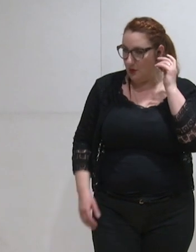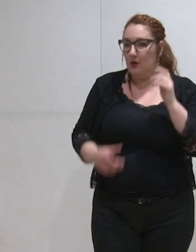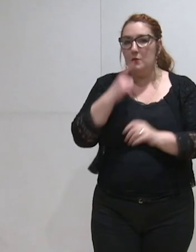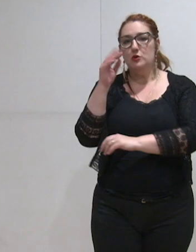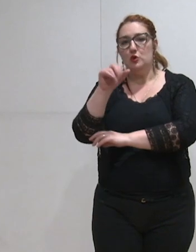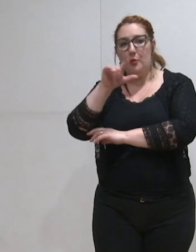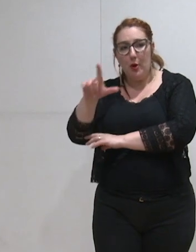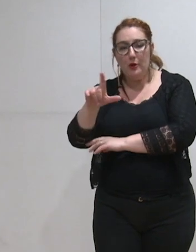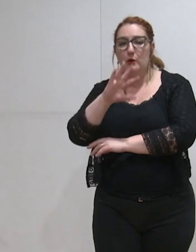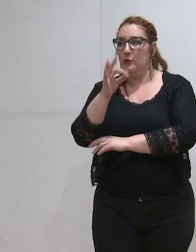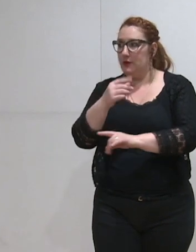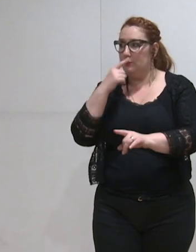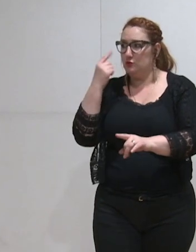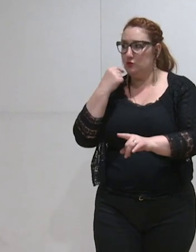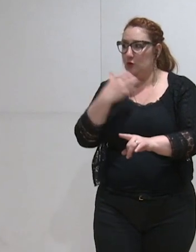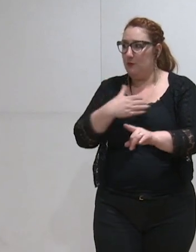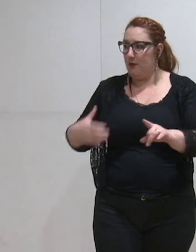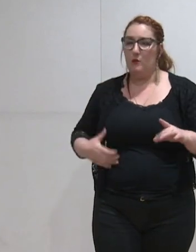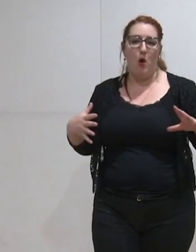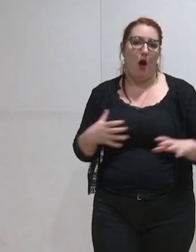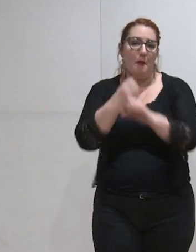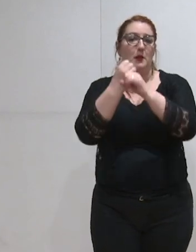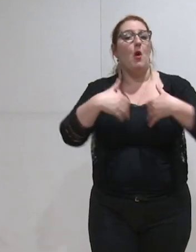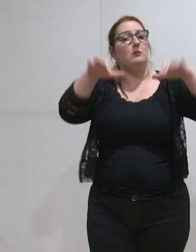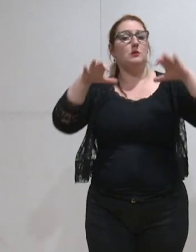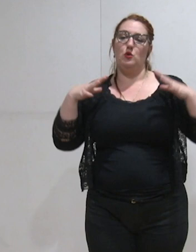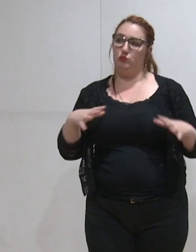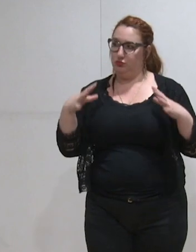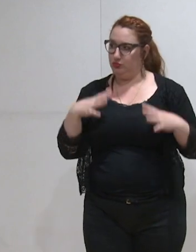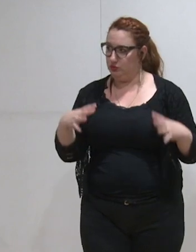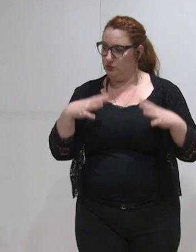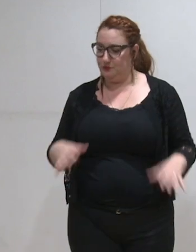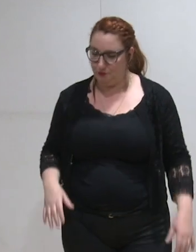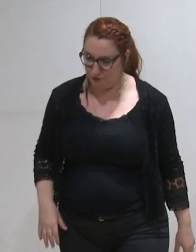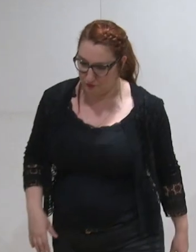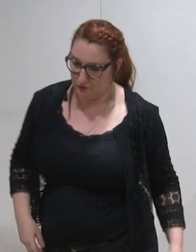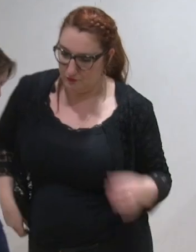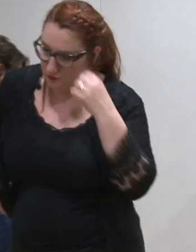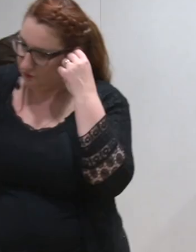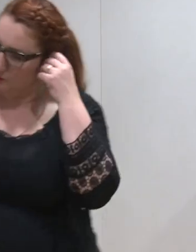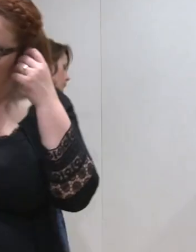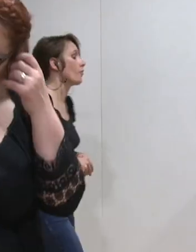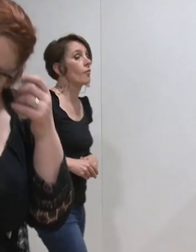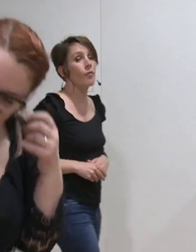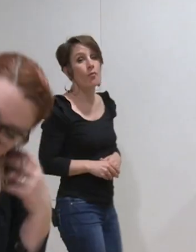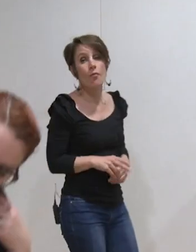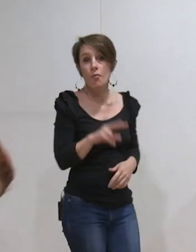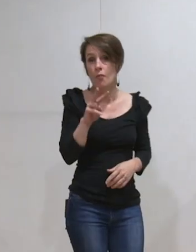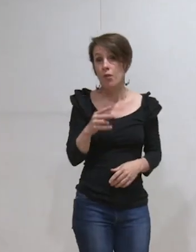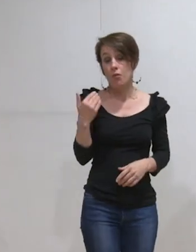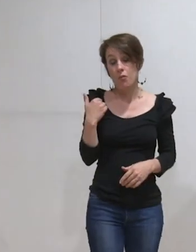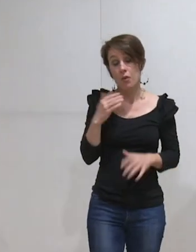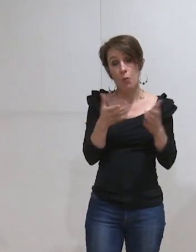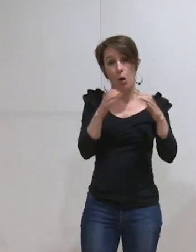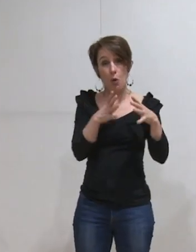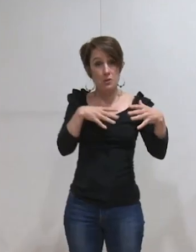très rapidement bon effectivement je ne suis pas administrateur de la SEM alpexo donc effectivement il y a des choses que j'ignore j'étais pas commission et pour cause la